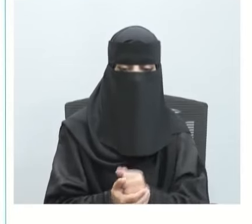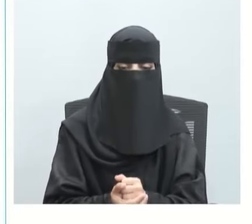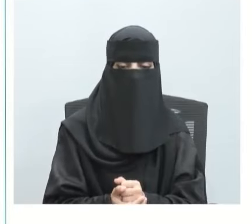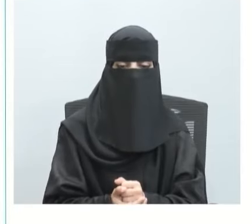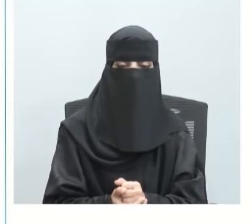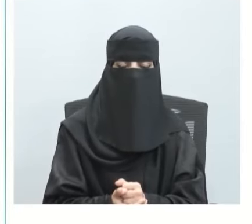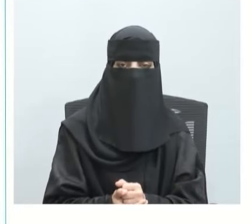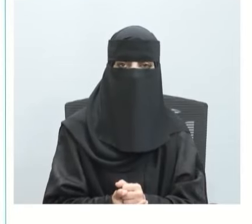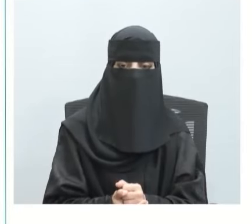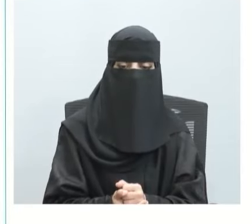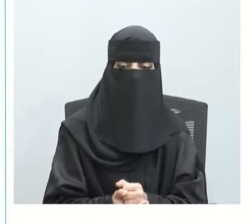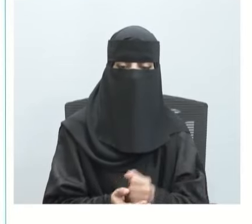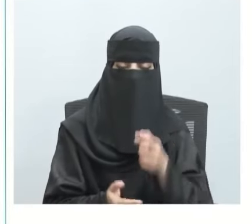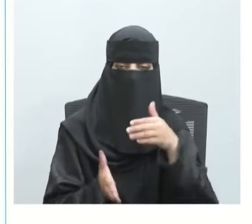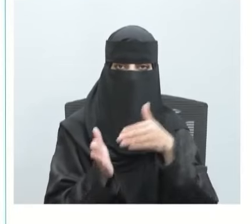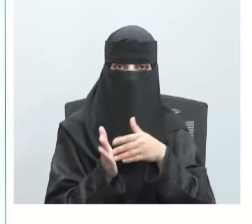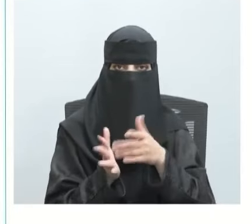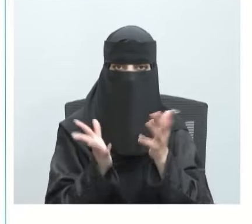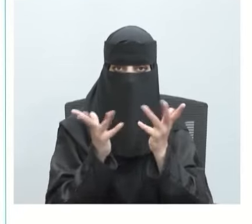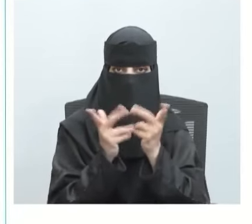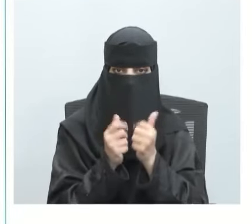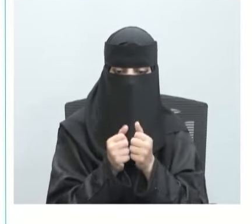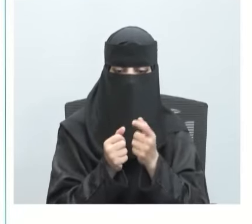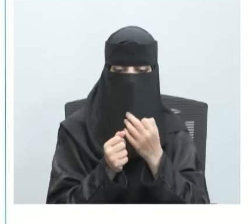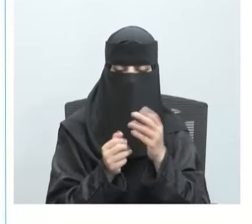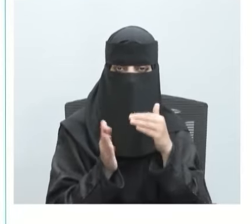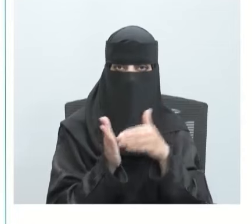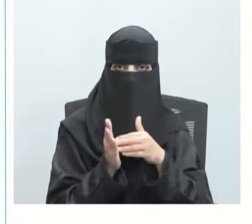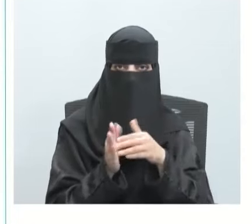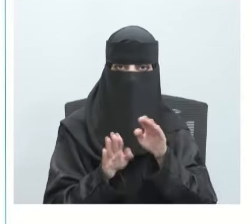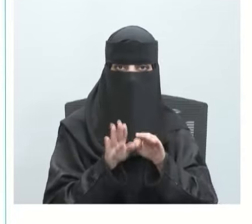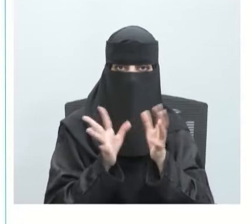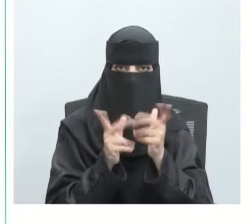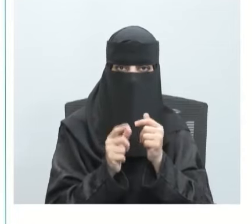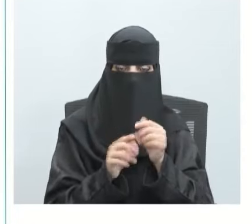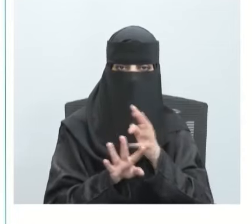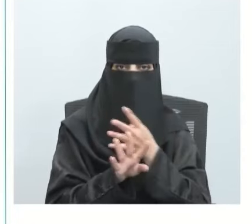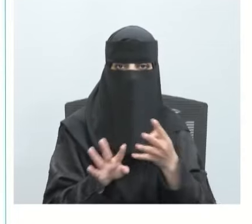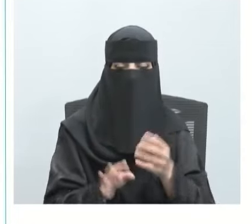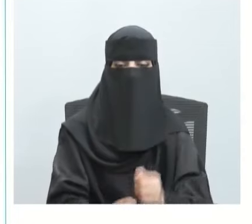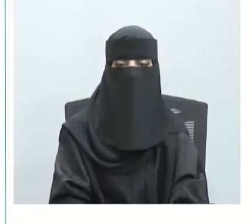هذه واجمال الدخل بعد ذلك نحسبه وهذا مثال على طريقه اعداد